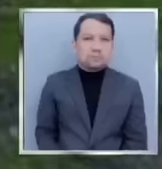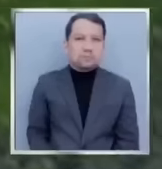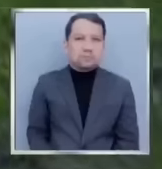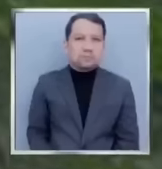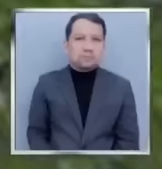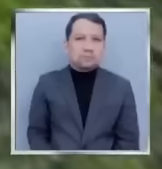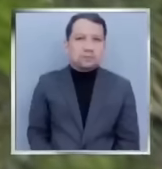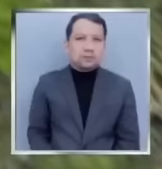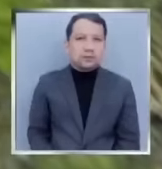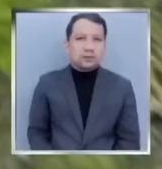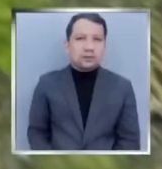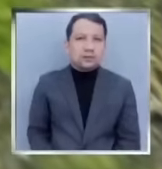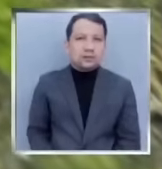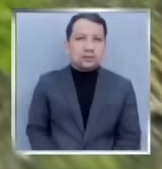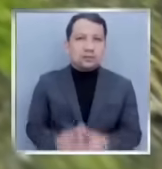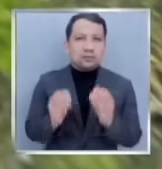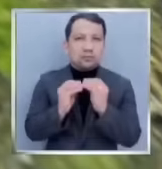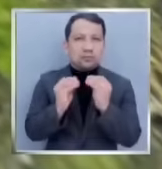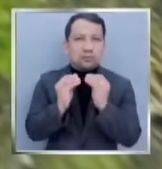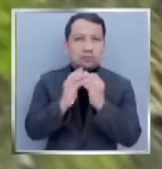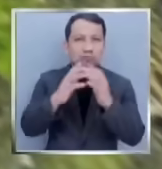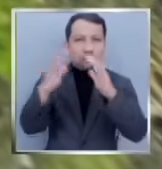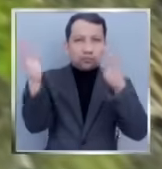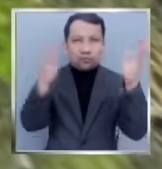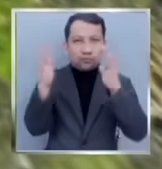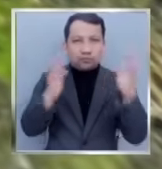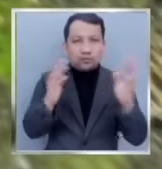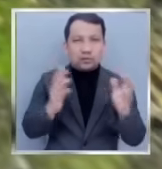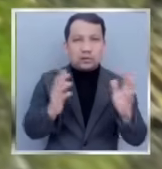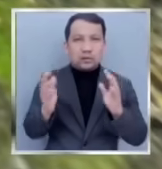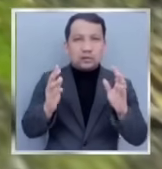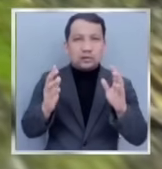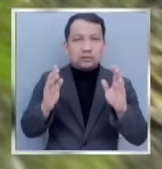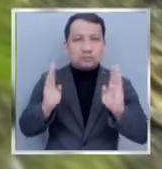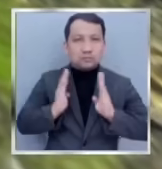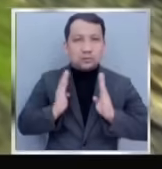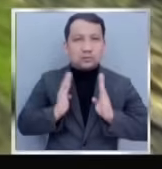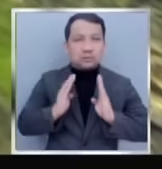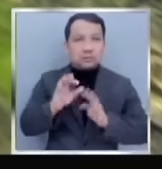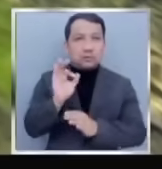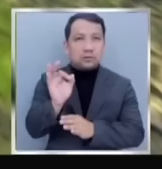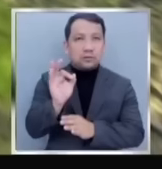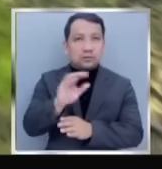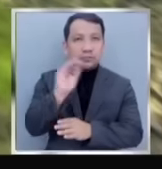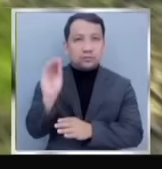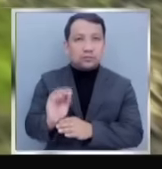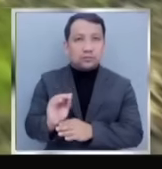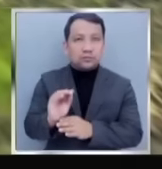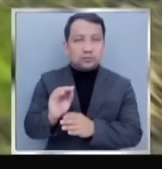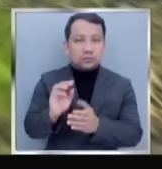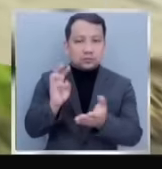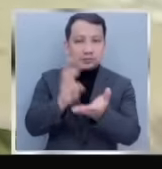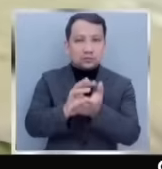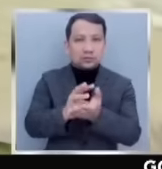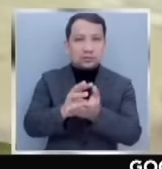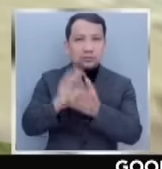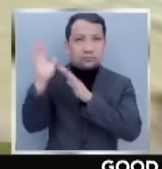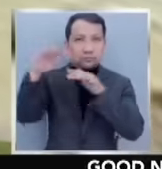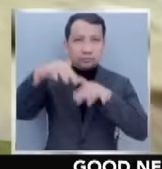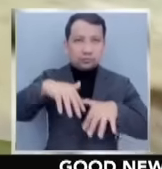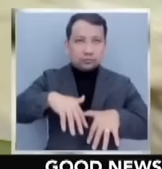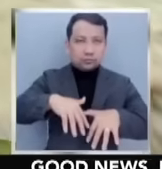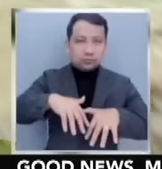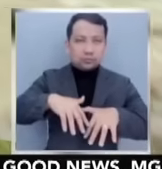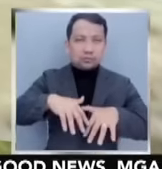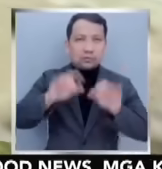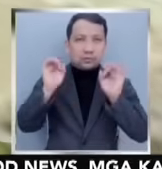lalo pong tumitindi ang epekto ng mga bagyo sa Baguio. Lalo't 90% ng lungsod ay landslide prone.